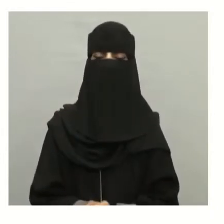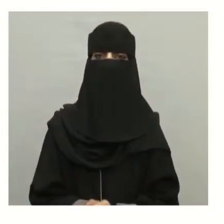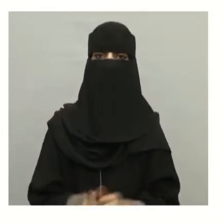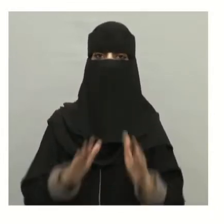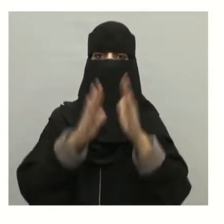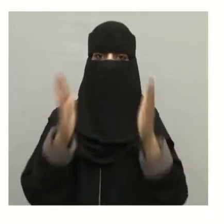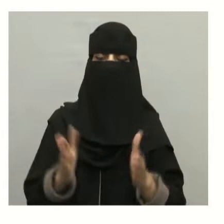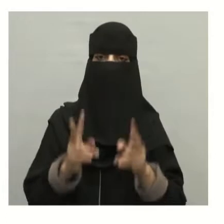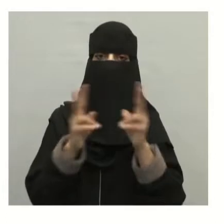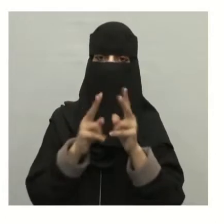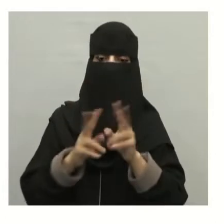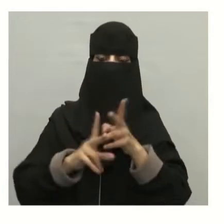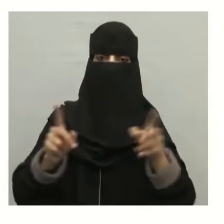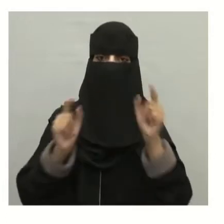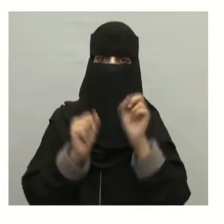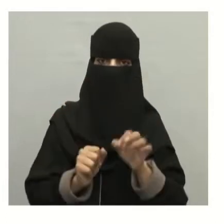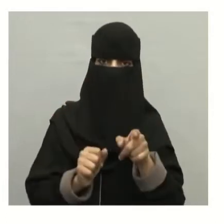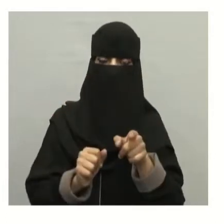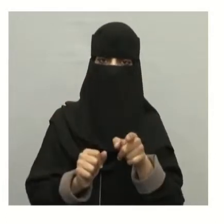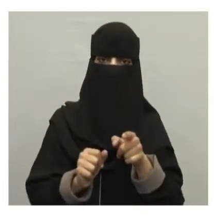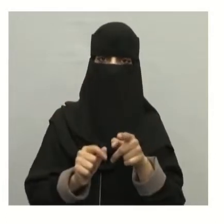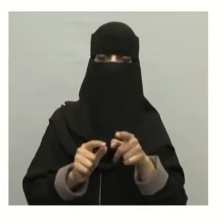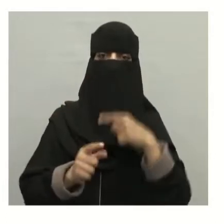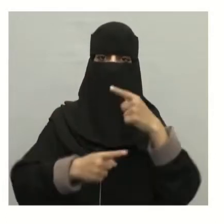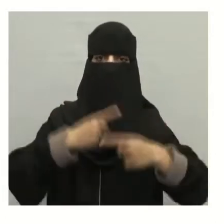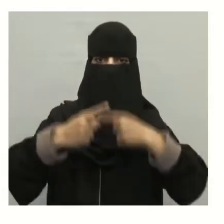الأجهزة المنزلية في المطبخ تحتاج إلى